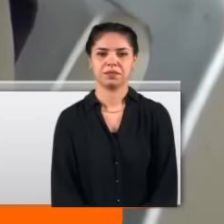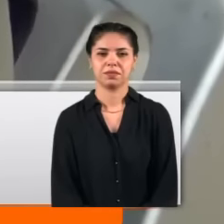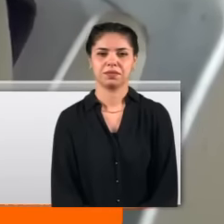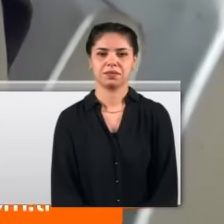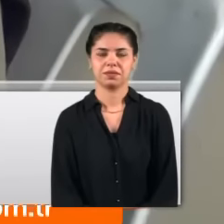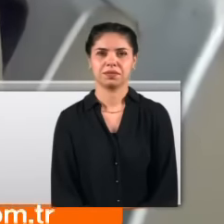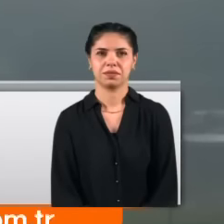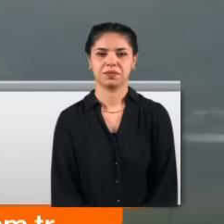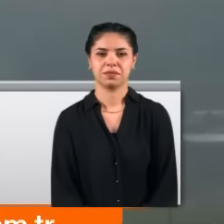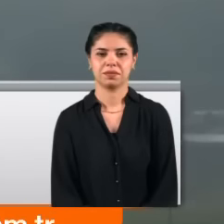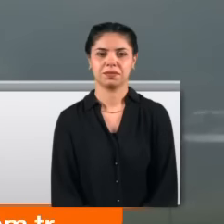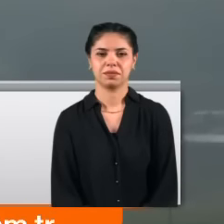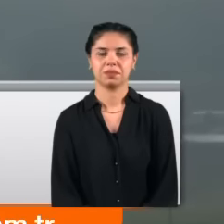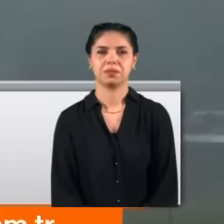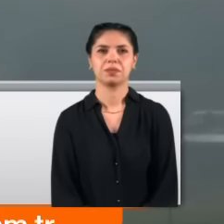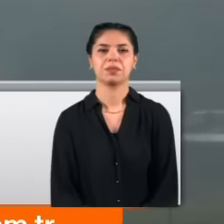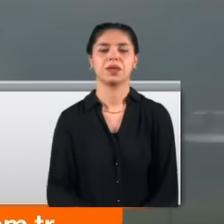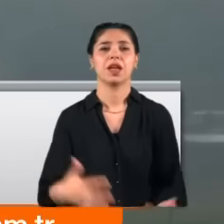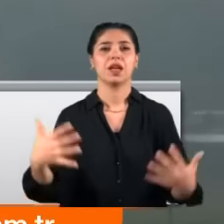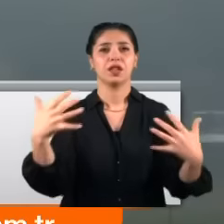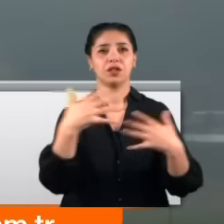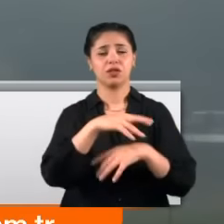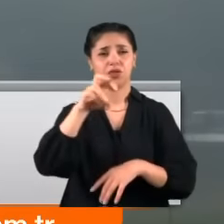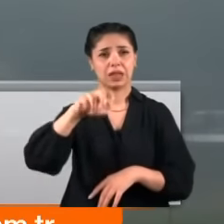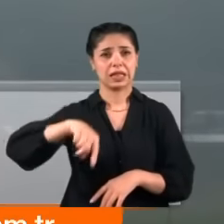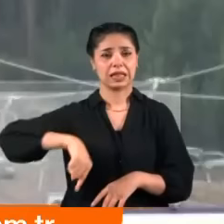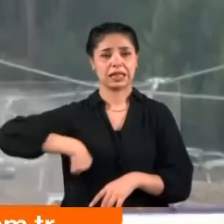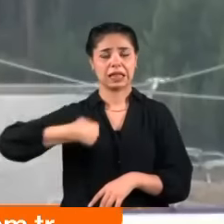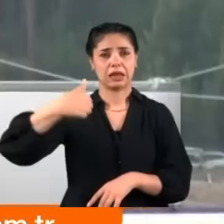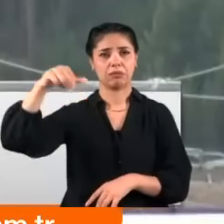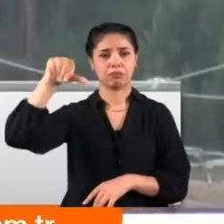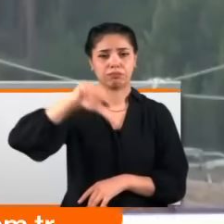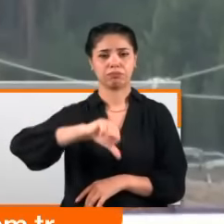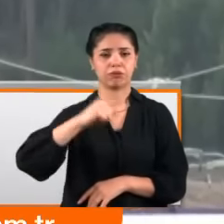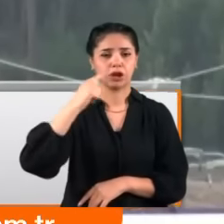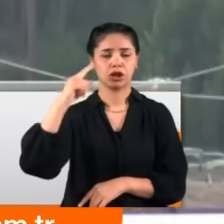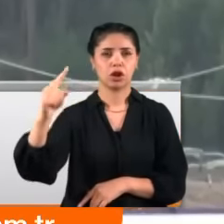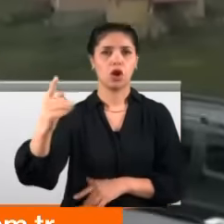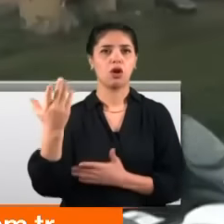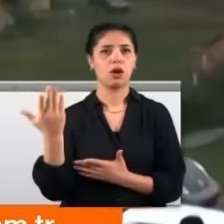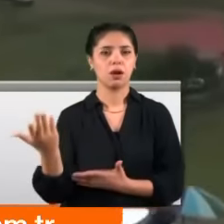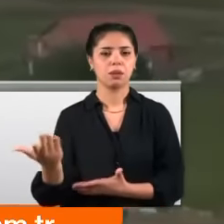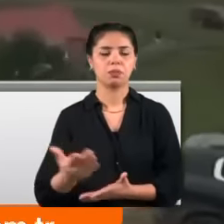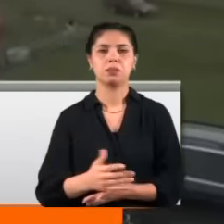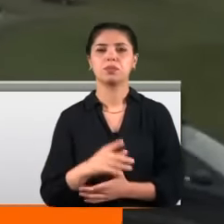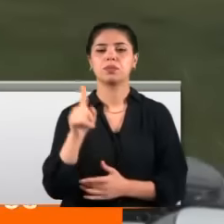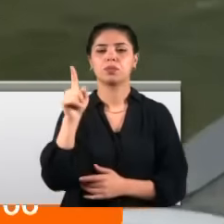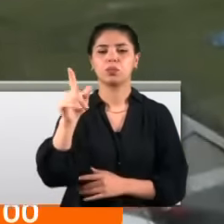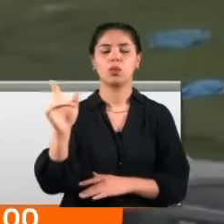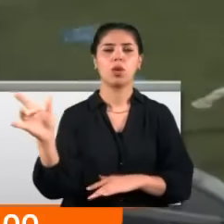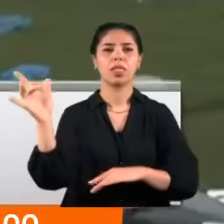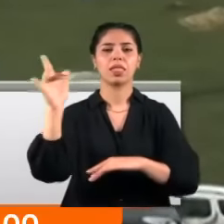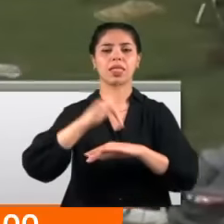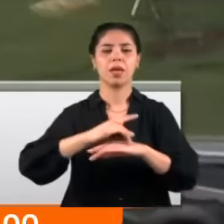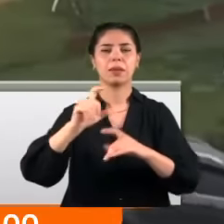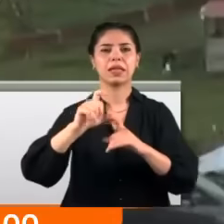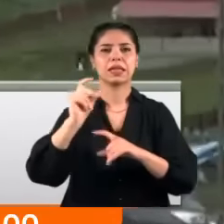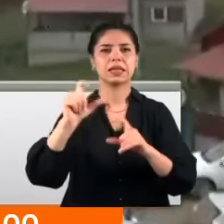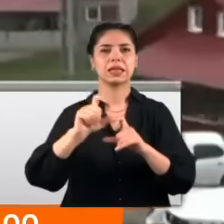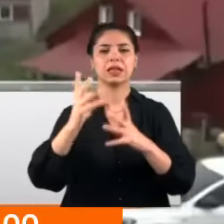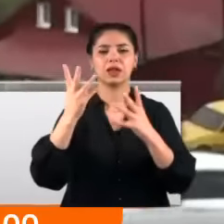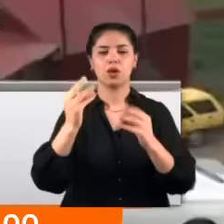da görmedik. Dile kolay, geceleri 8 dereceye kadar düşüyor Sarıkamış'ta sıcaklık. Tıpkı tepesinden sisin eksik